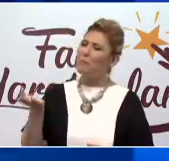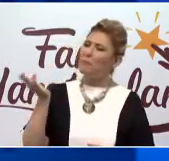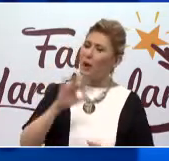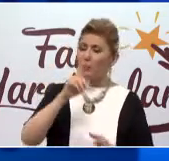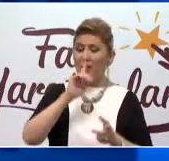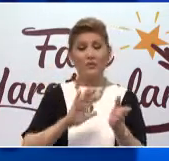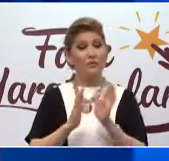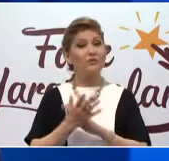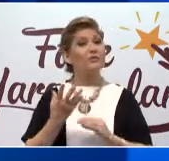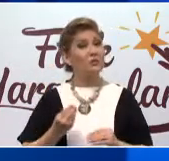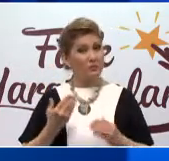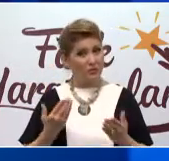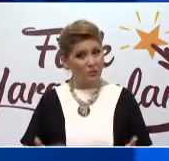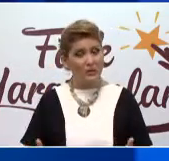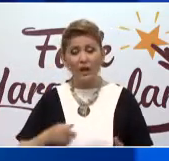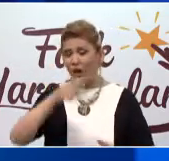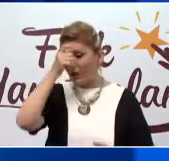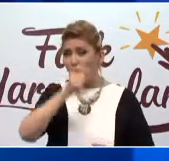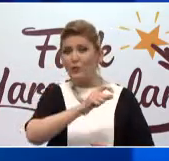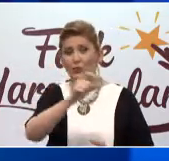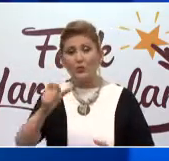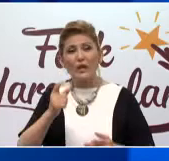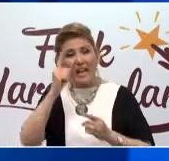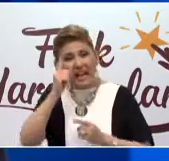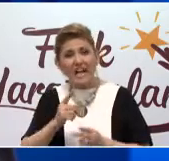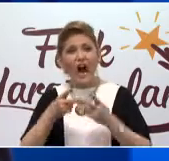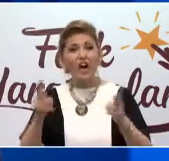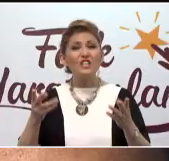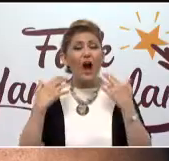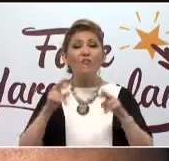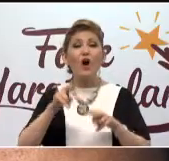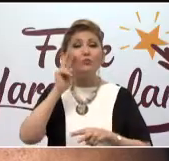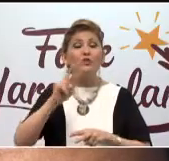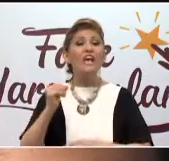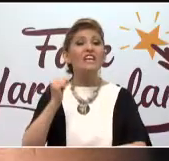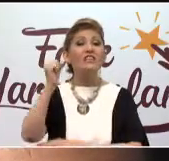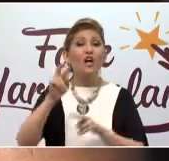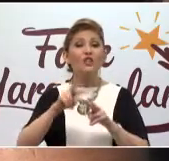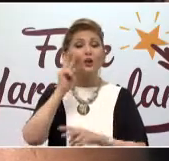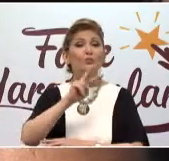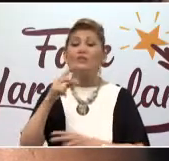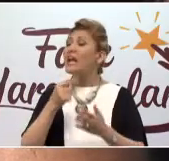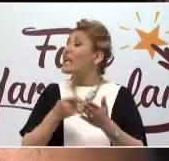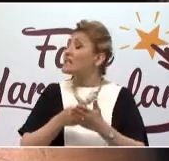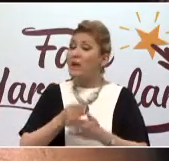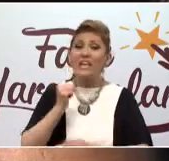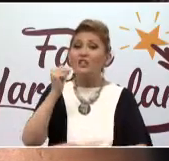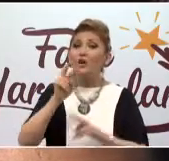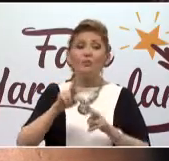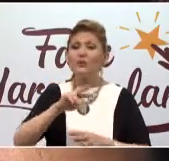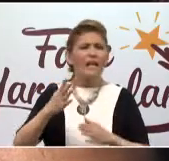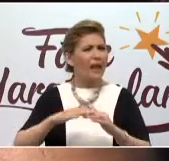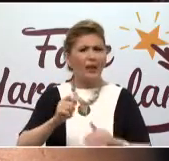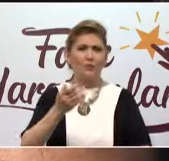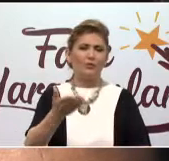yere dönüştürebiliyorsunuz. Türkiye'nin uygulamalı ilk açık hava müzesi, yaşayan müze diyorsunuz adına. Neden yaşayan müze, tam olarak ne